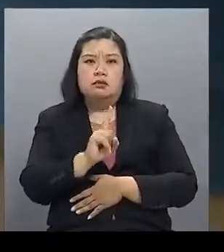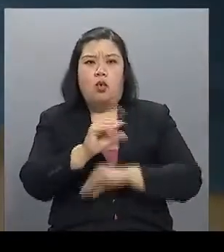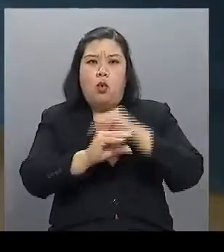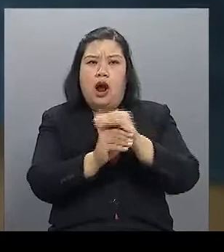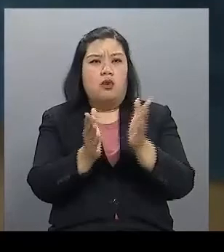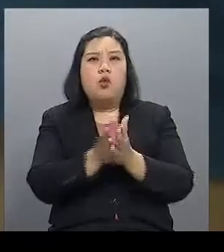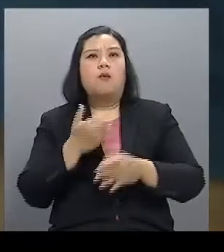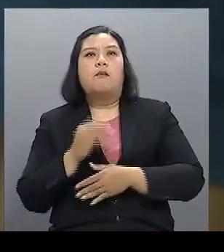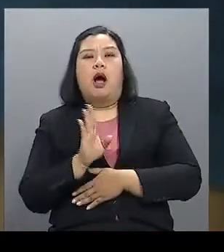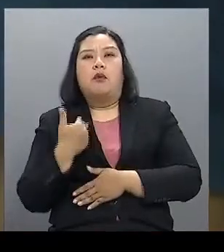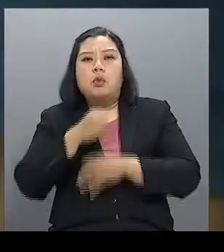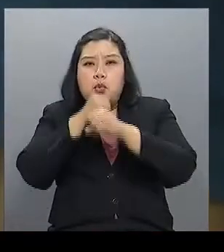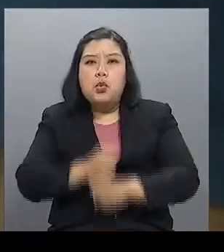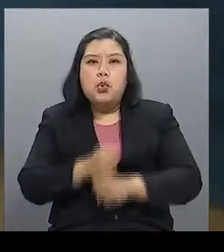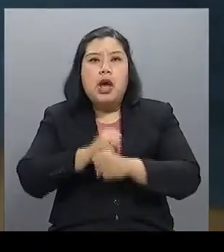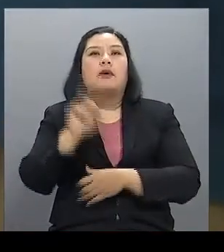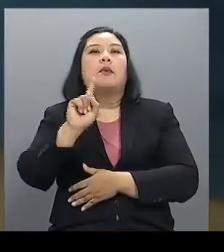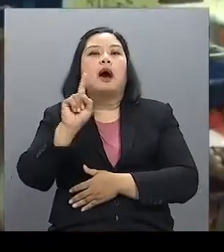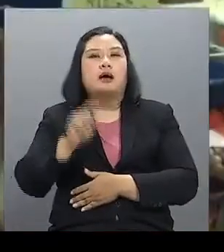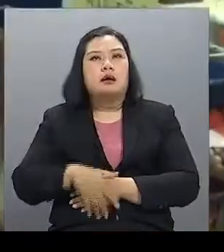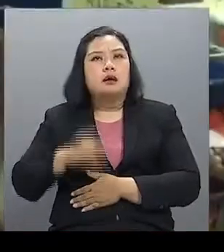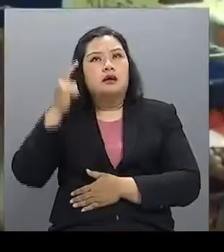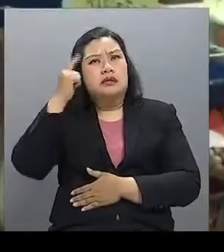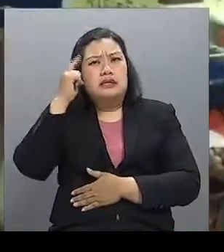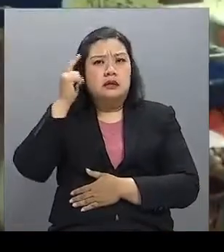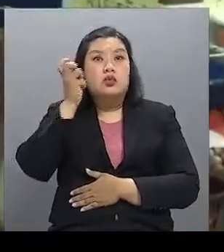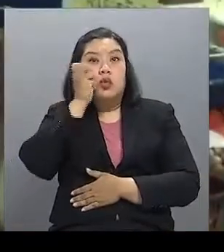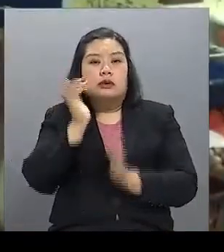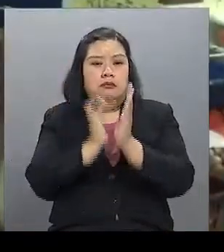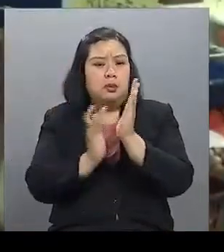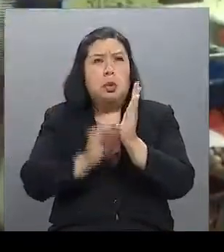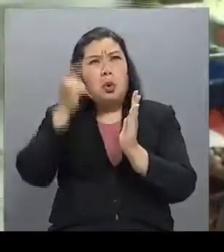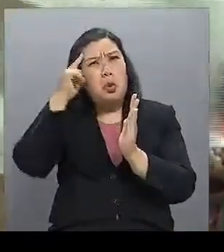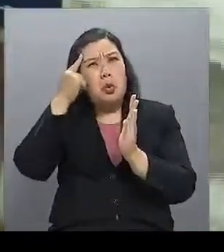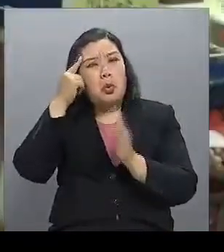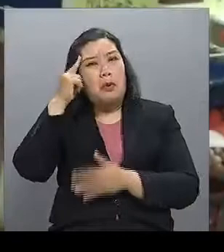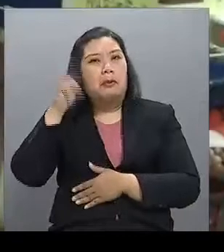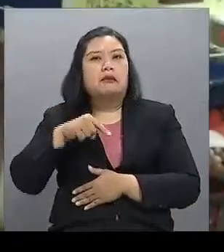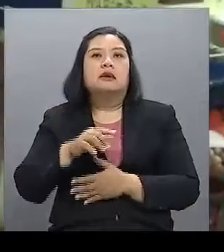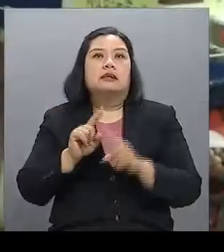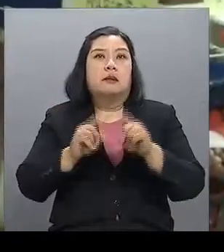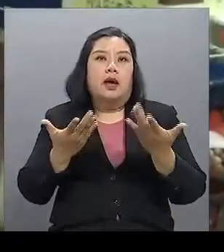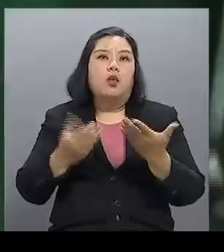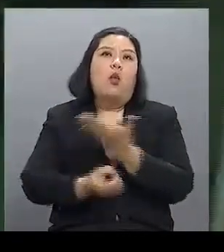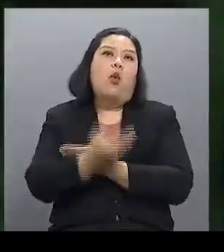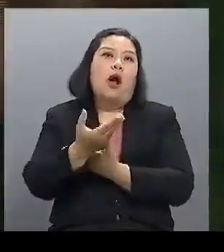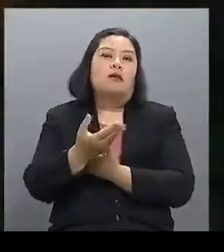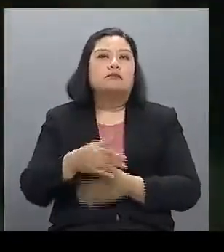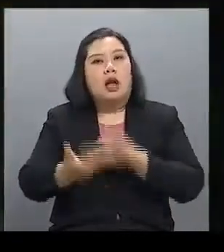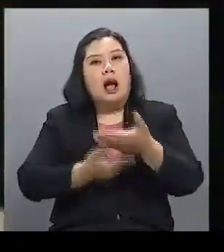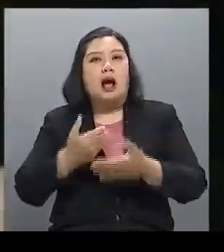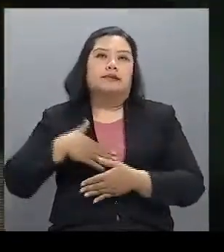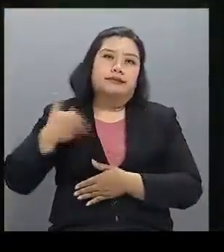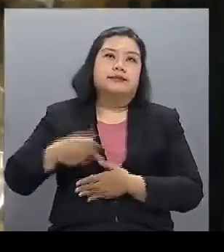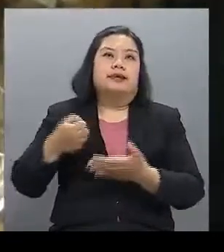ผู้สูงอายุค่ะเนื่องจากใช้โทรศัพท์มือถือสมาร์ทโฟนไม่เป็นก็ทำให้เสียโอกาสในการเพิ่มยอดขายที่จังหวัดเชียง